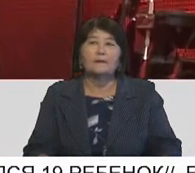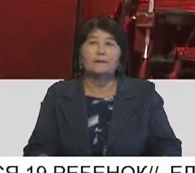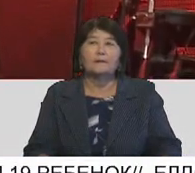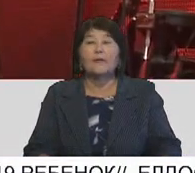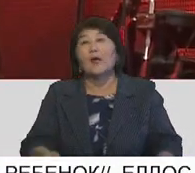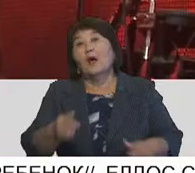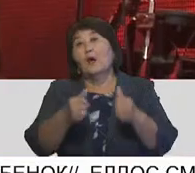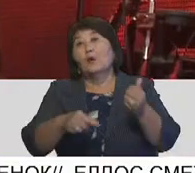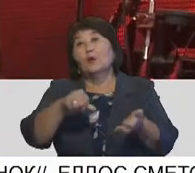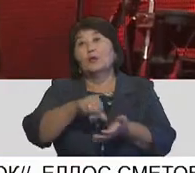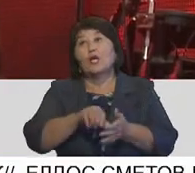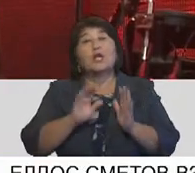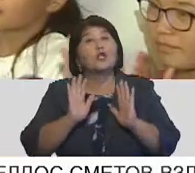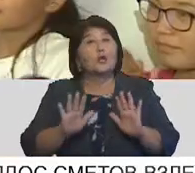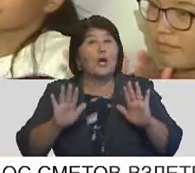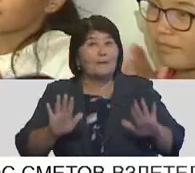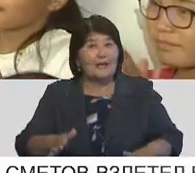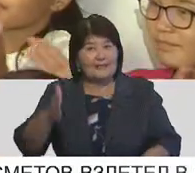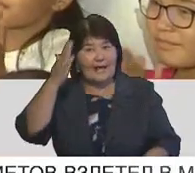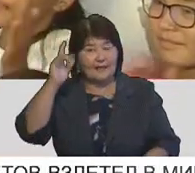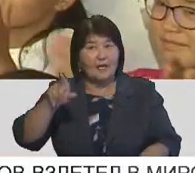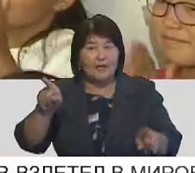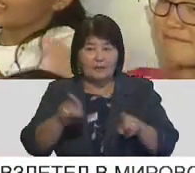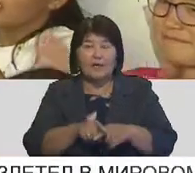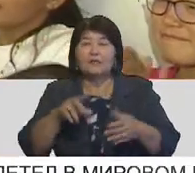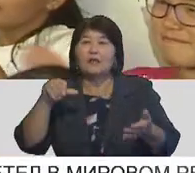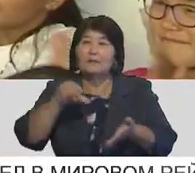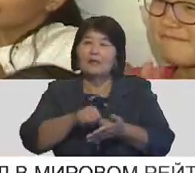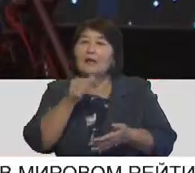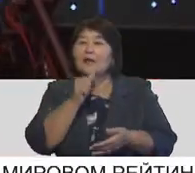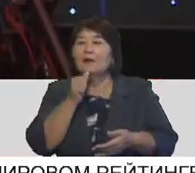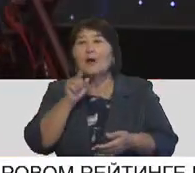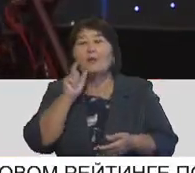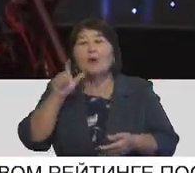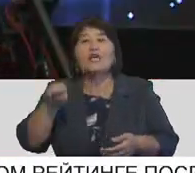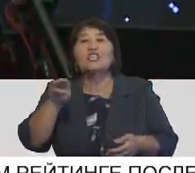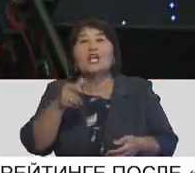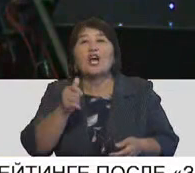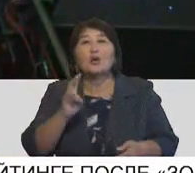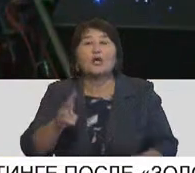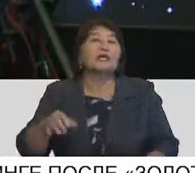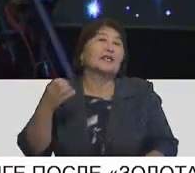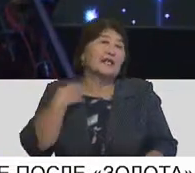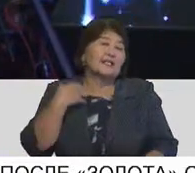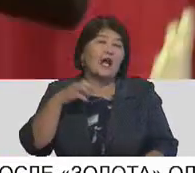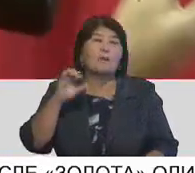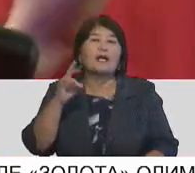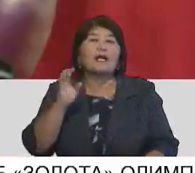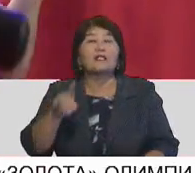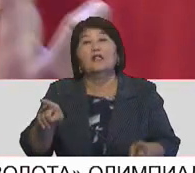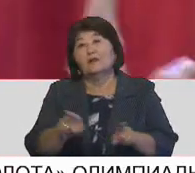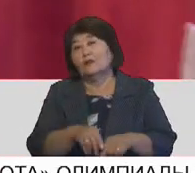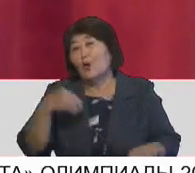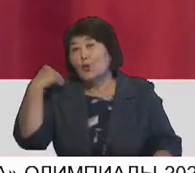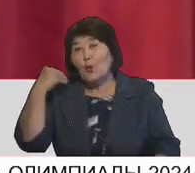В конкурсе приняли участие не только местные таланты. Попытать свою удачу приехали молодые люди из Жанакурганского района, Кызылорды, Байконыра и даже